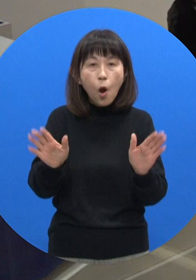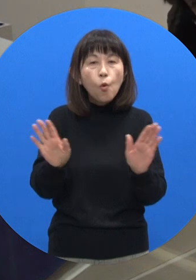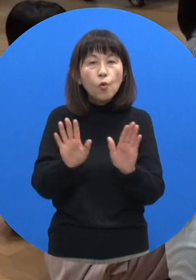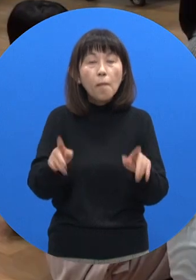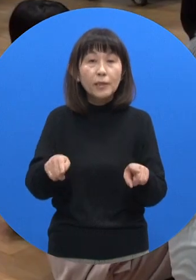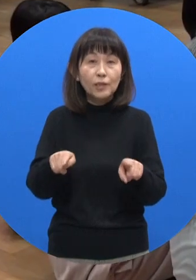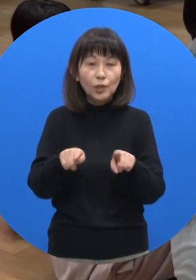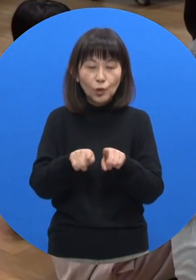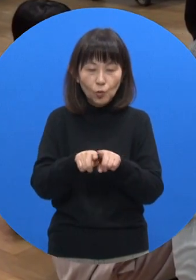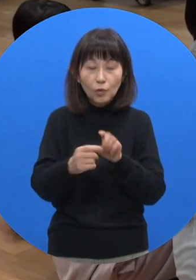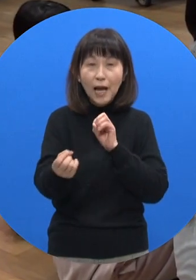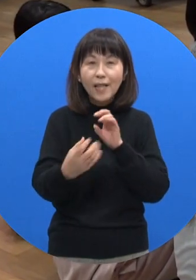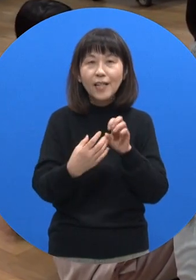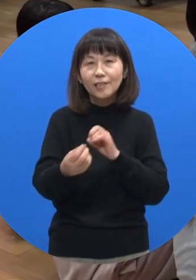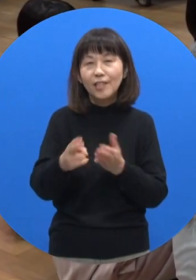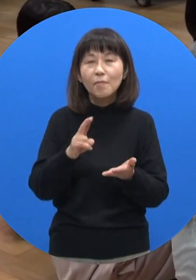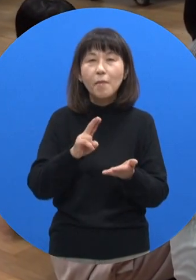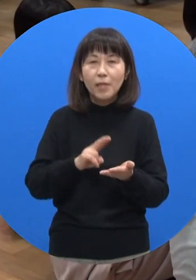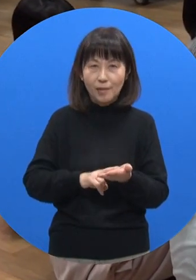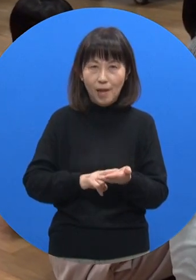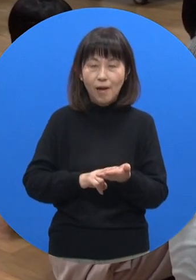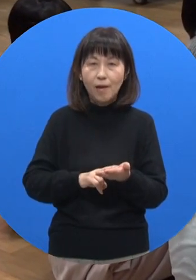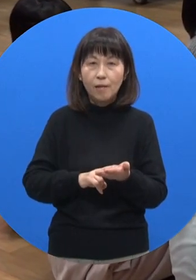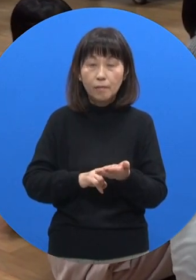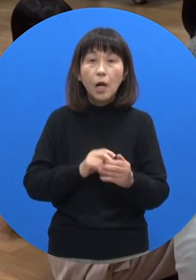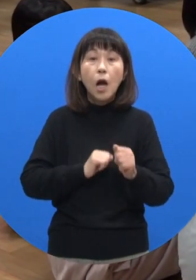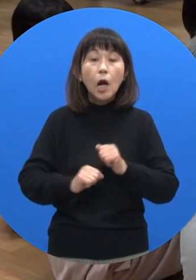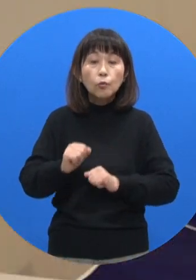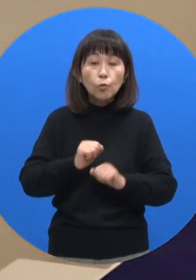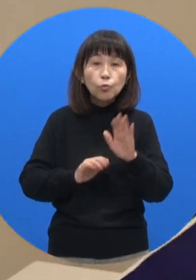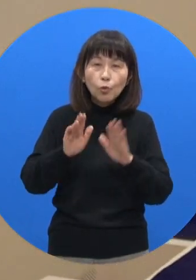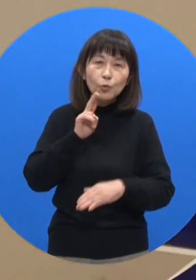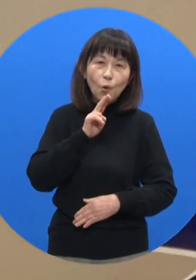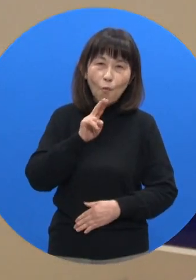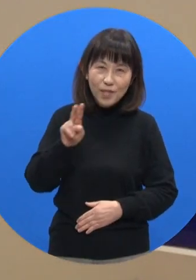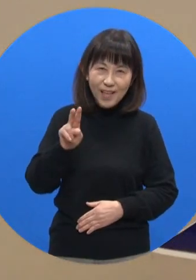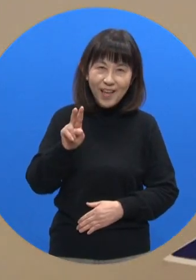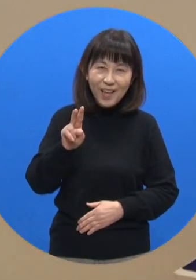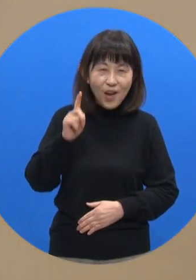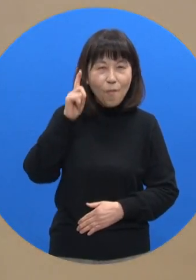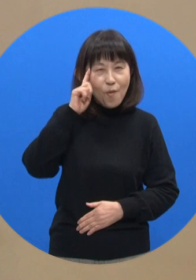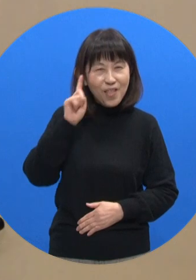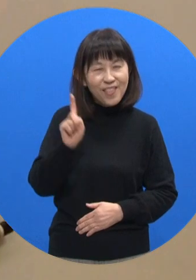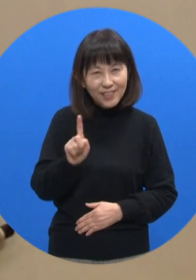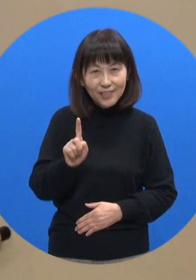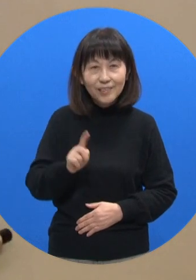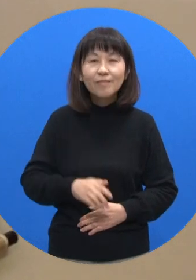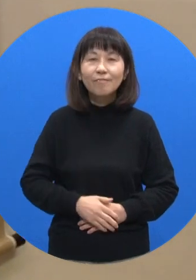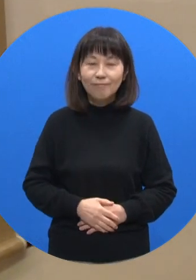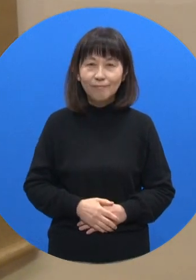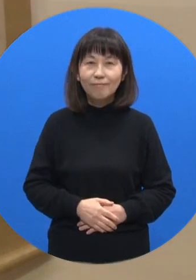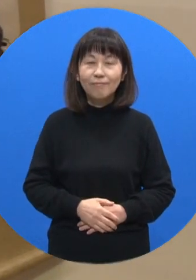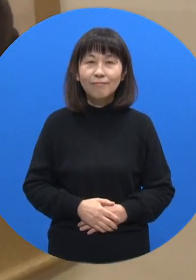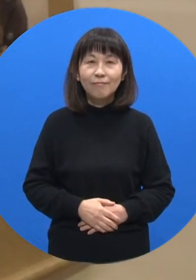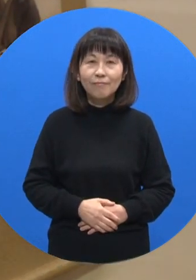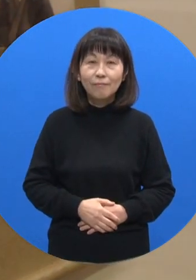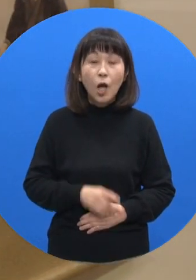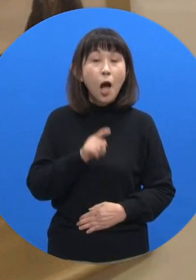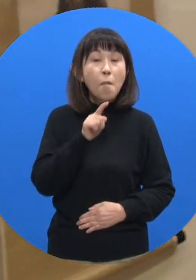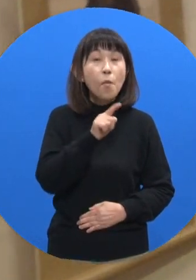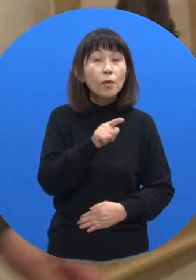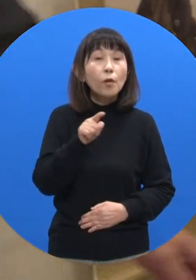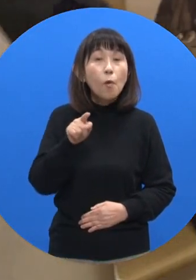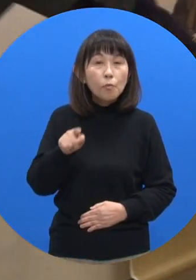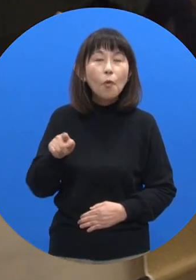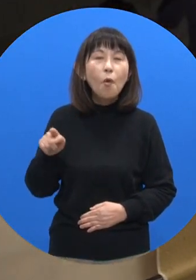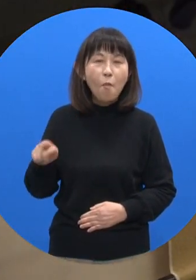もたちと一緒に話し合いながら決めていきました。 取り組む子どもたちの姿を見てどんなことを感じられましたか？ はい、もともとです